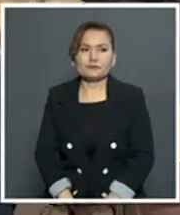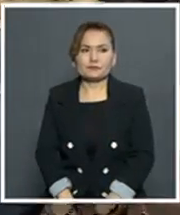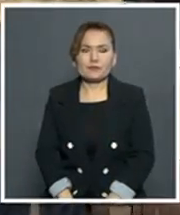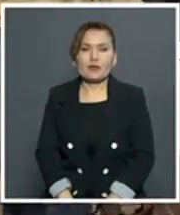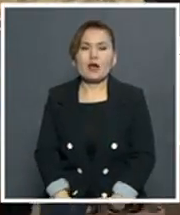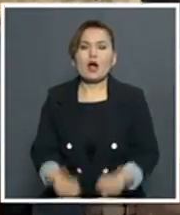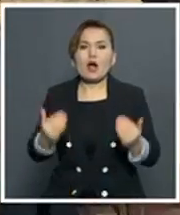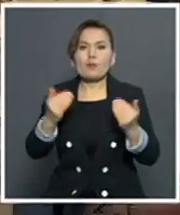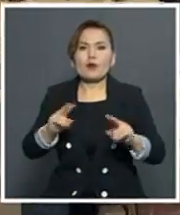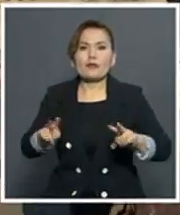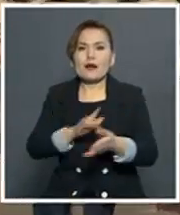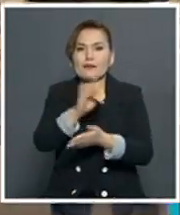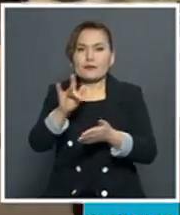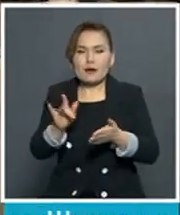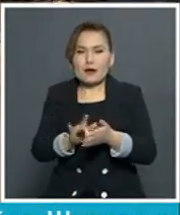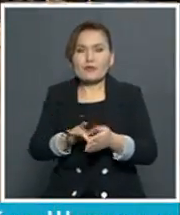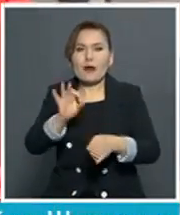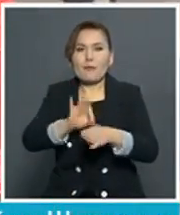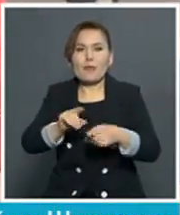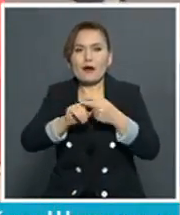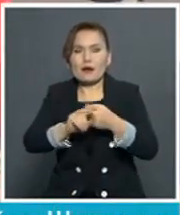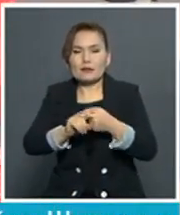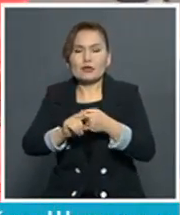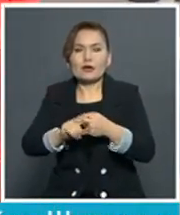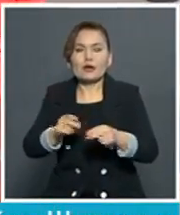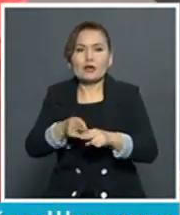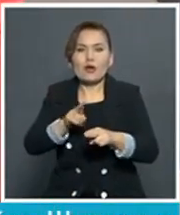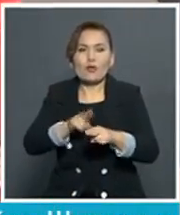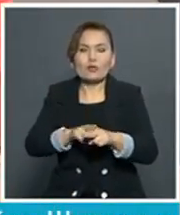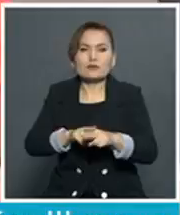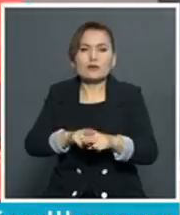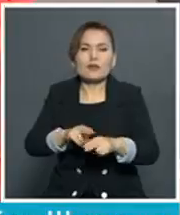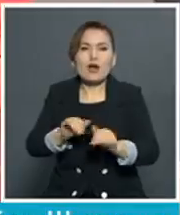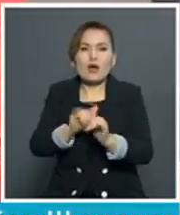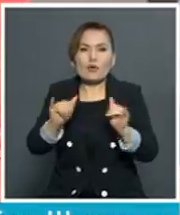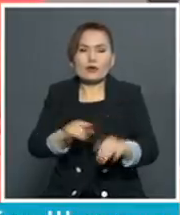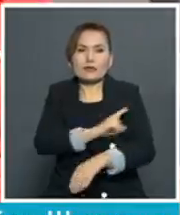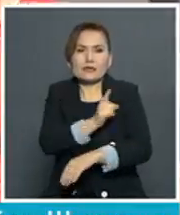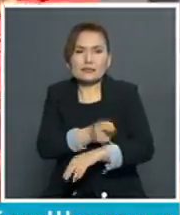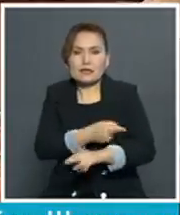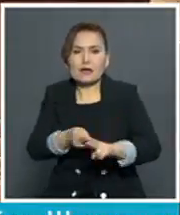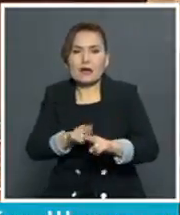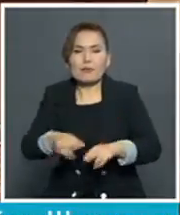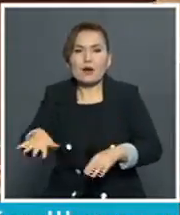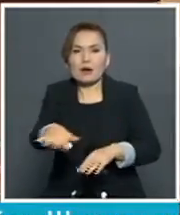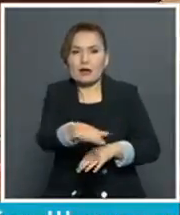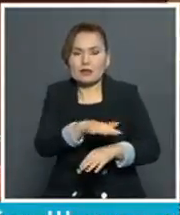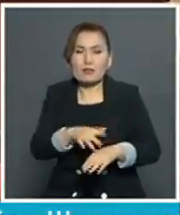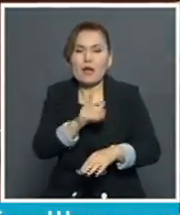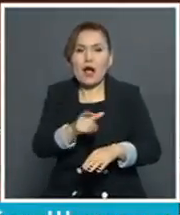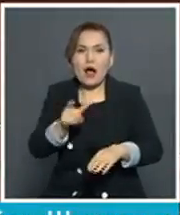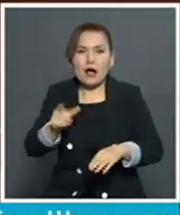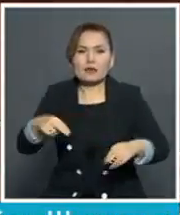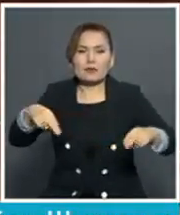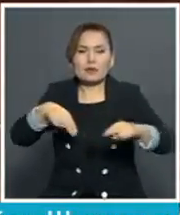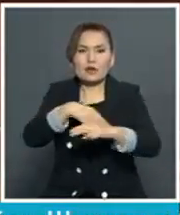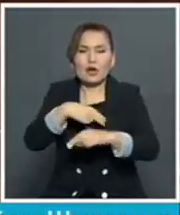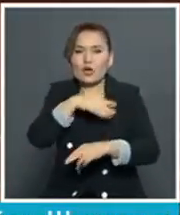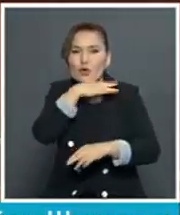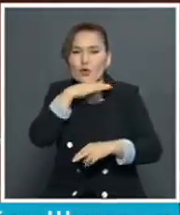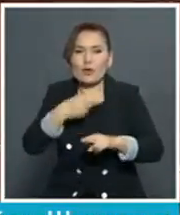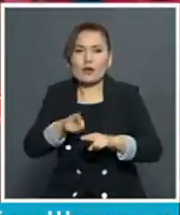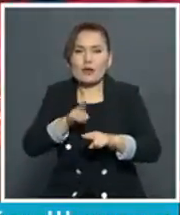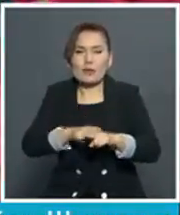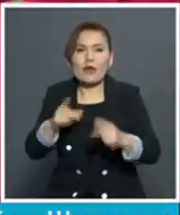Бүгін Елордада қауіптің бәрі сейіліп, қалыпты өмір қайта оралған ба деп қалдық. Өйткені 3-4 ауланы аралағанда көргеніміз мынау: алаңсыз,